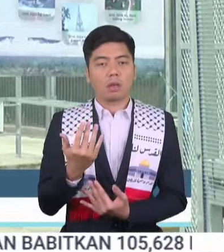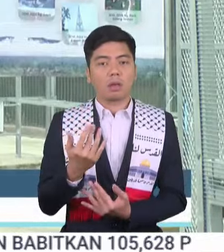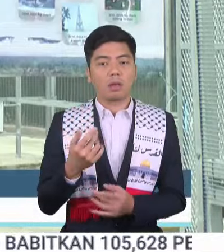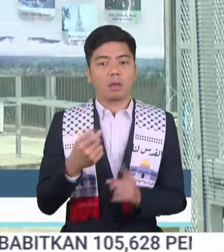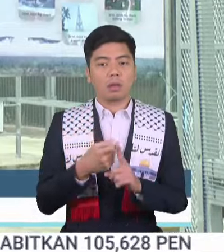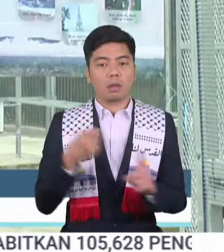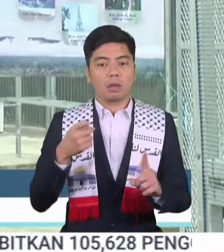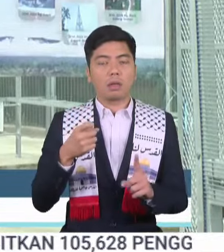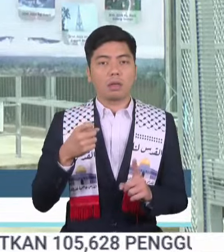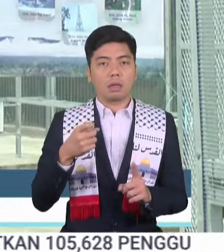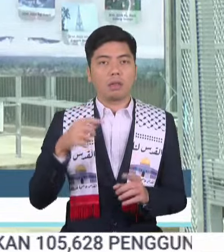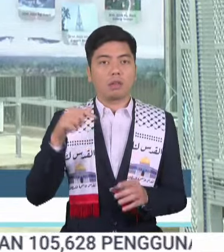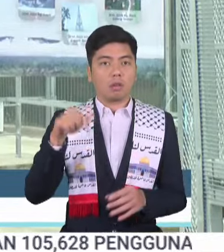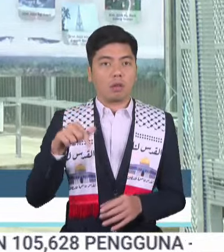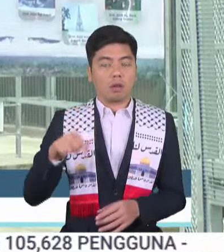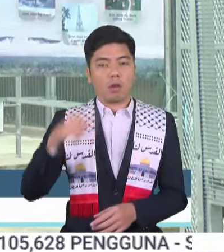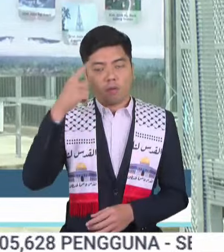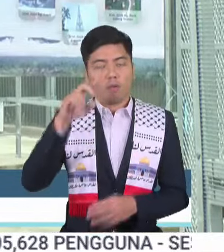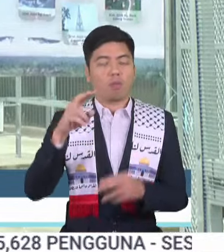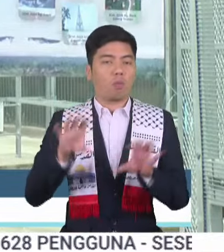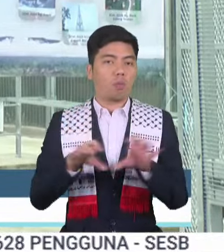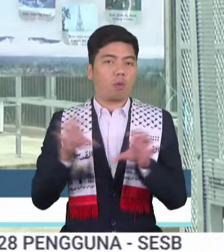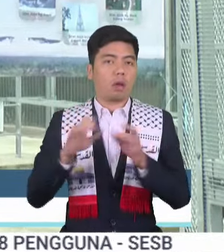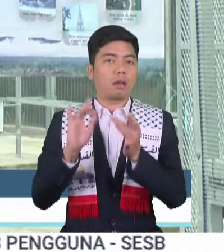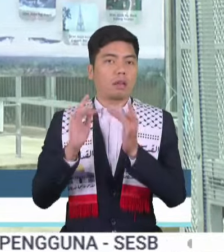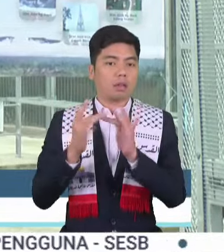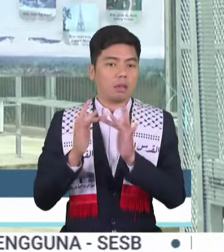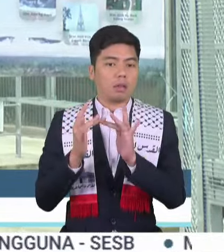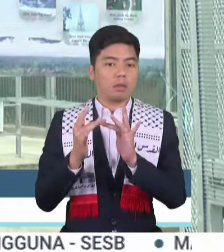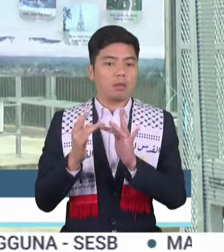persatuan, kerajaan persatuan untuk yang dual network tu.